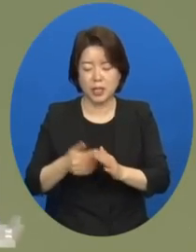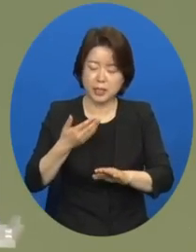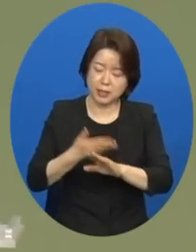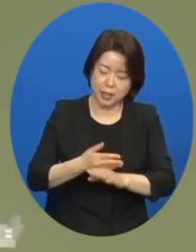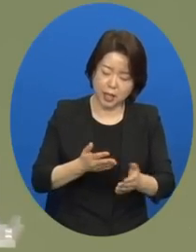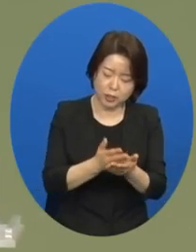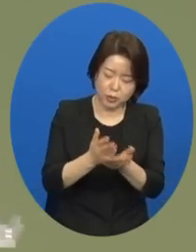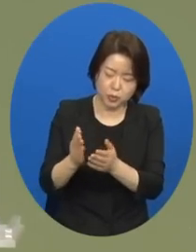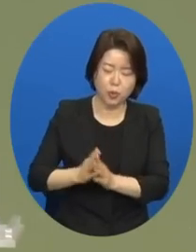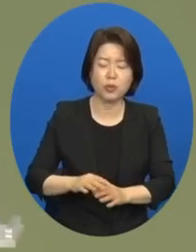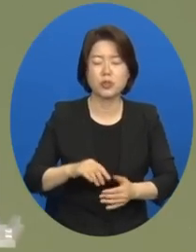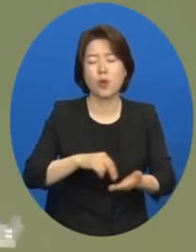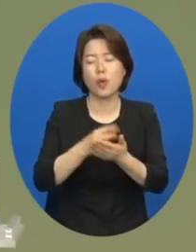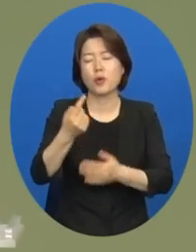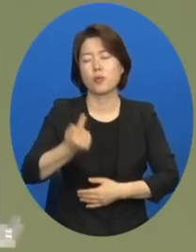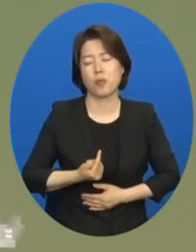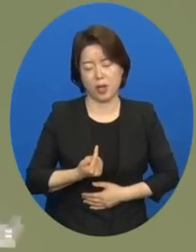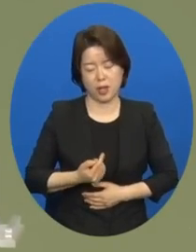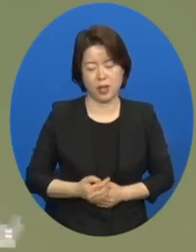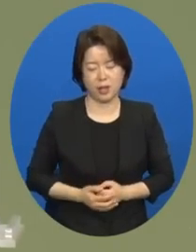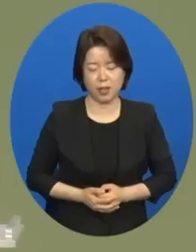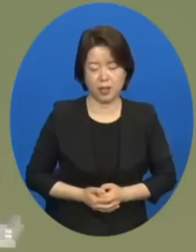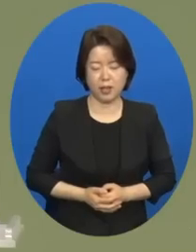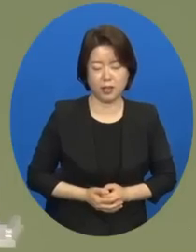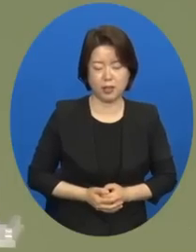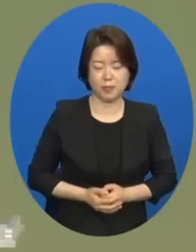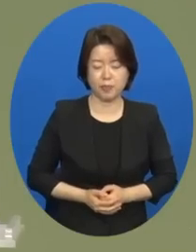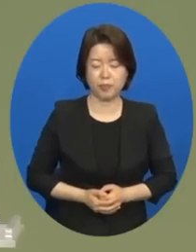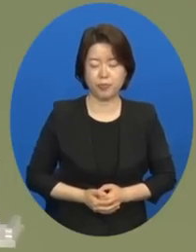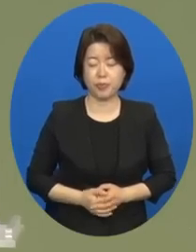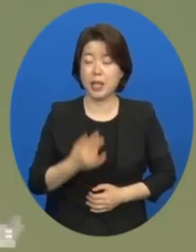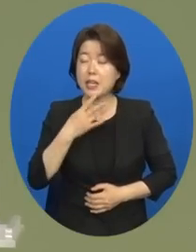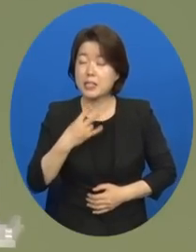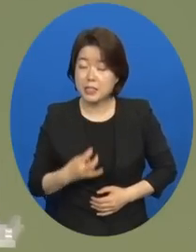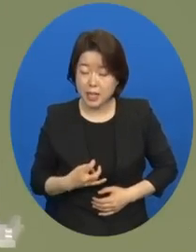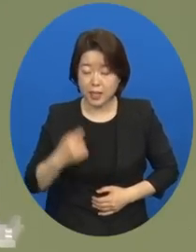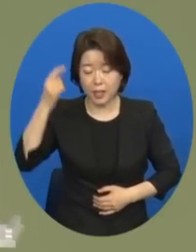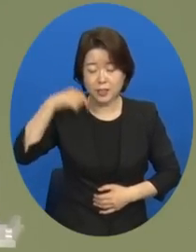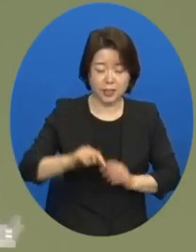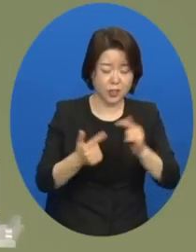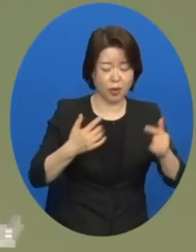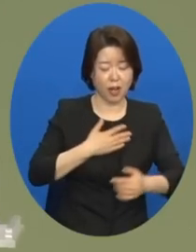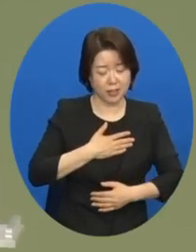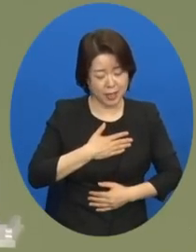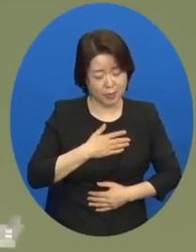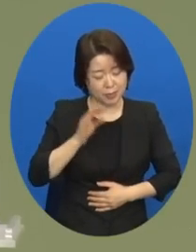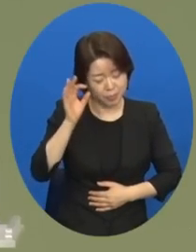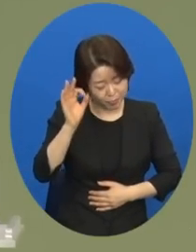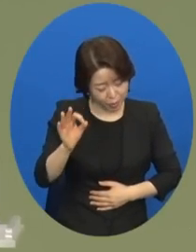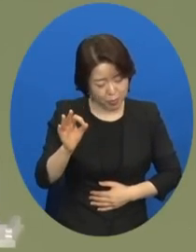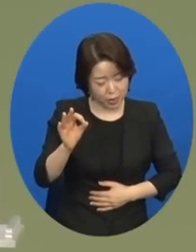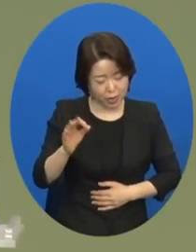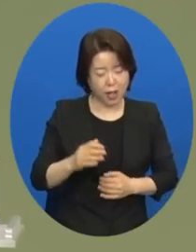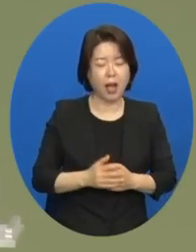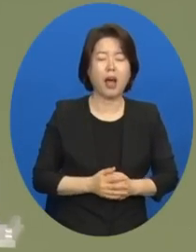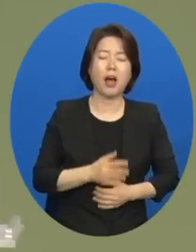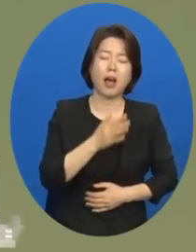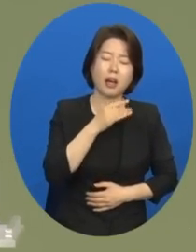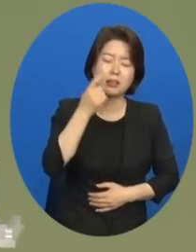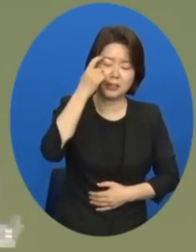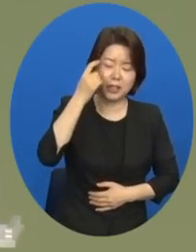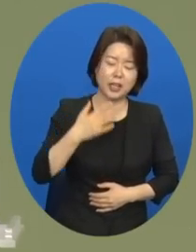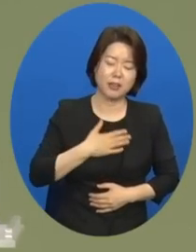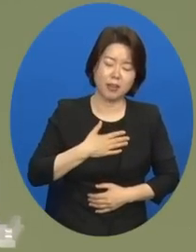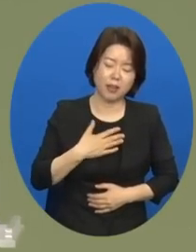종류의 외로움이 있었어요 살아가 느꼈을 여러 가지 감정을 생각할 때 생각만 해도 제가